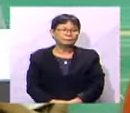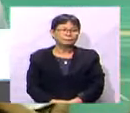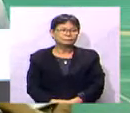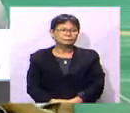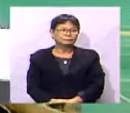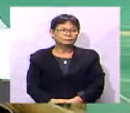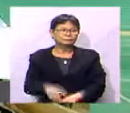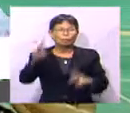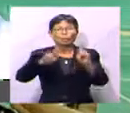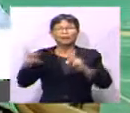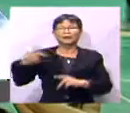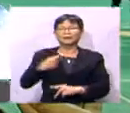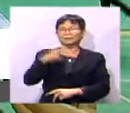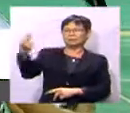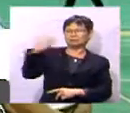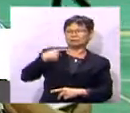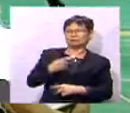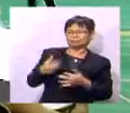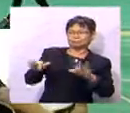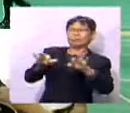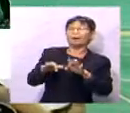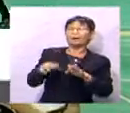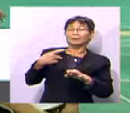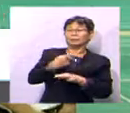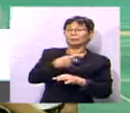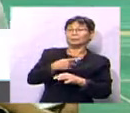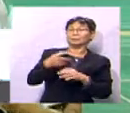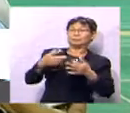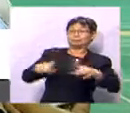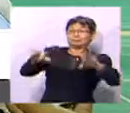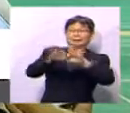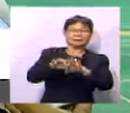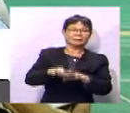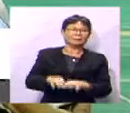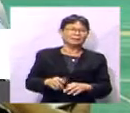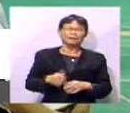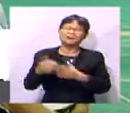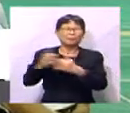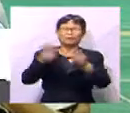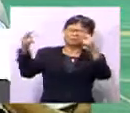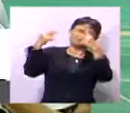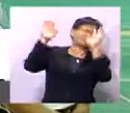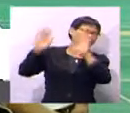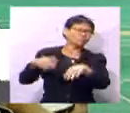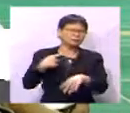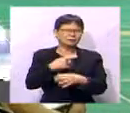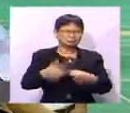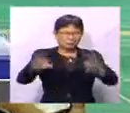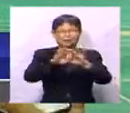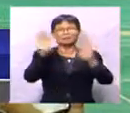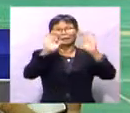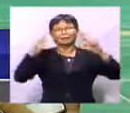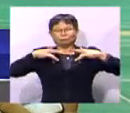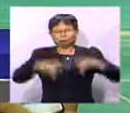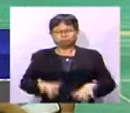Memang orang tengok kita very big and this year. And tak kisah kita macam mana, and kita yang penting itu never give up and